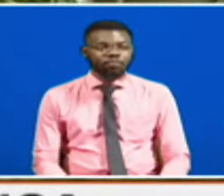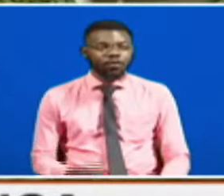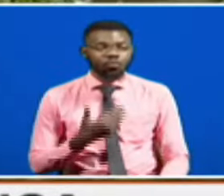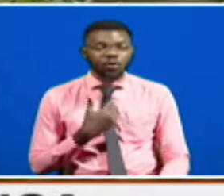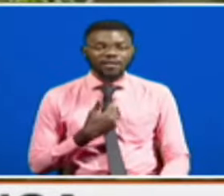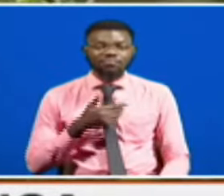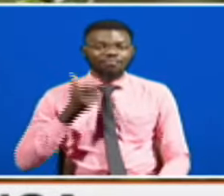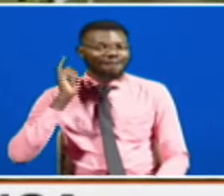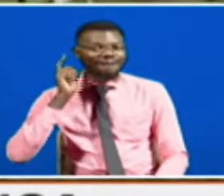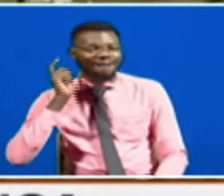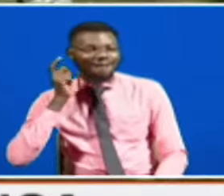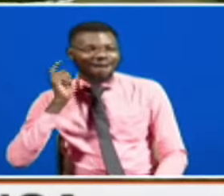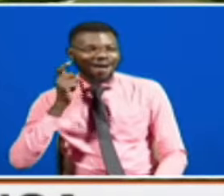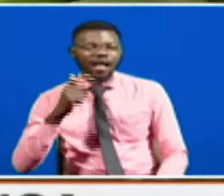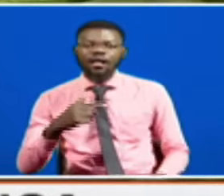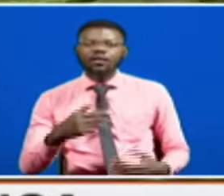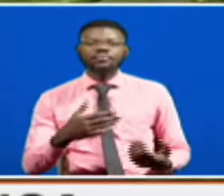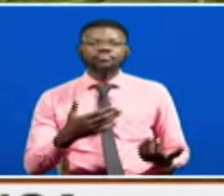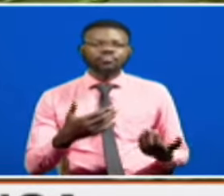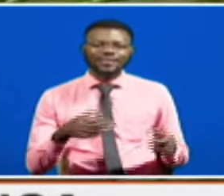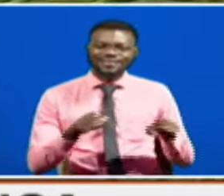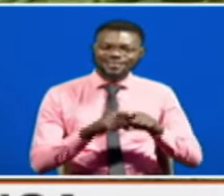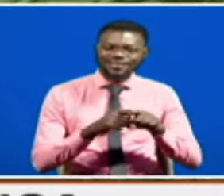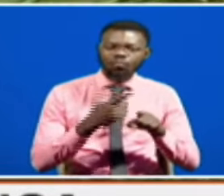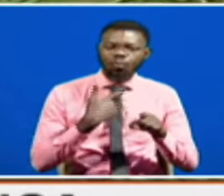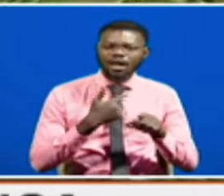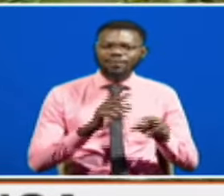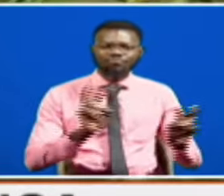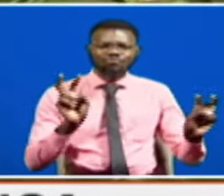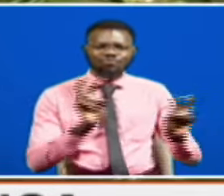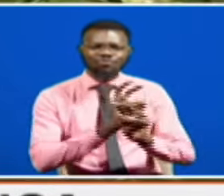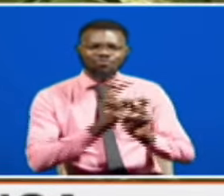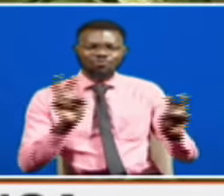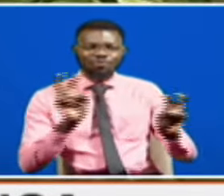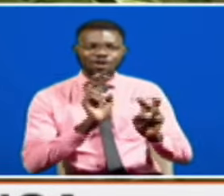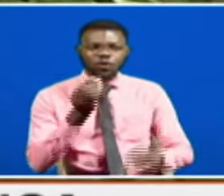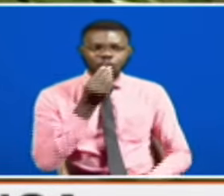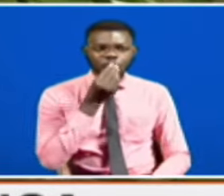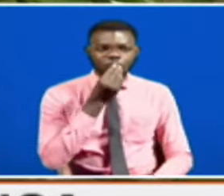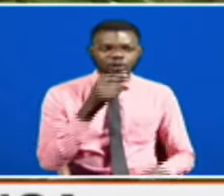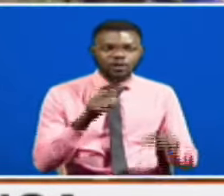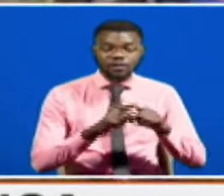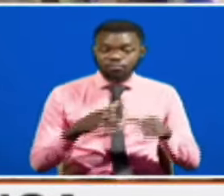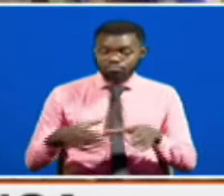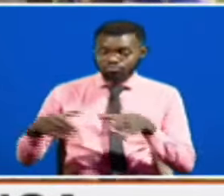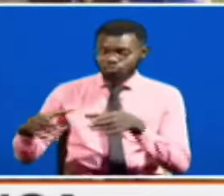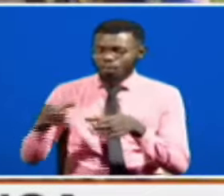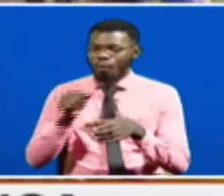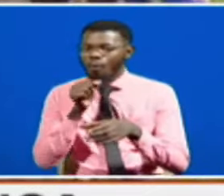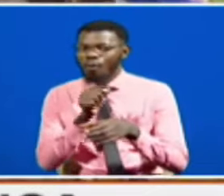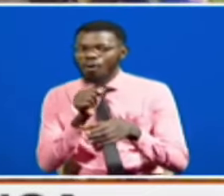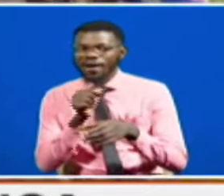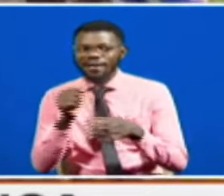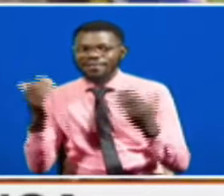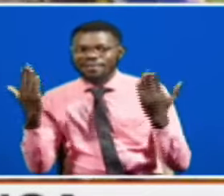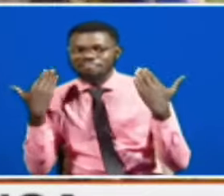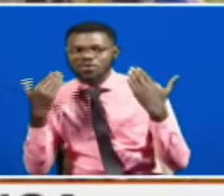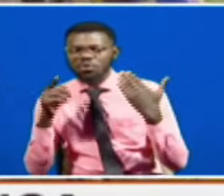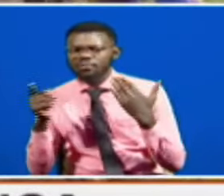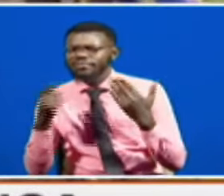maeneo ambayo viluilui wao watapata chakula cha kutosha. Kwa upande wao, wazee wa baraza la Njuri Nsheke wamedai